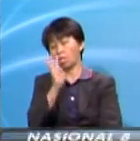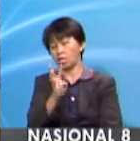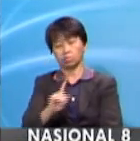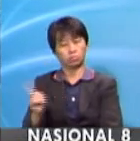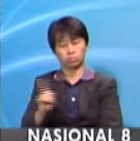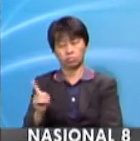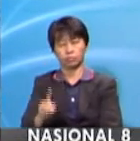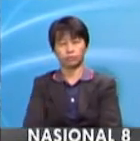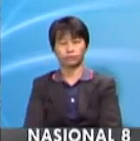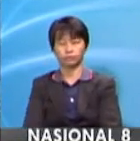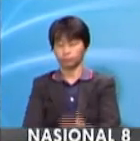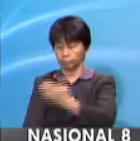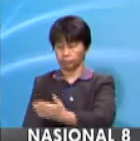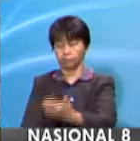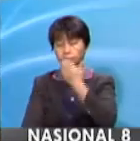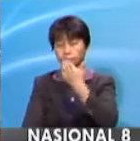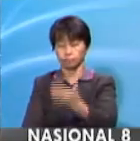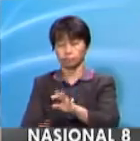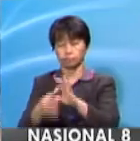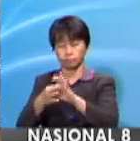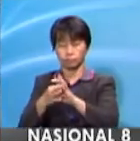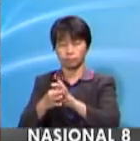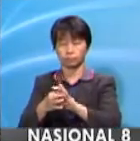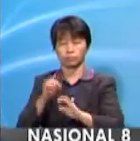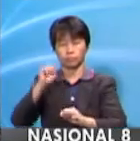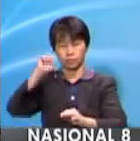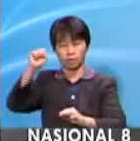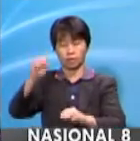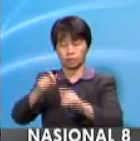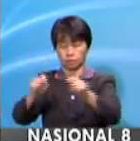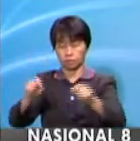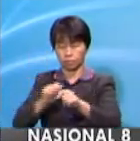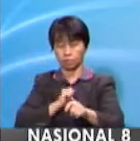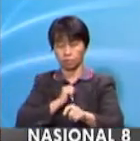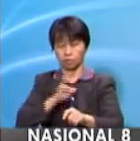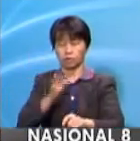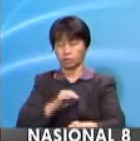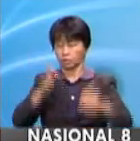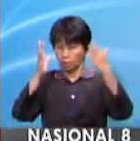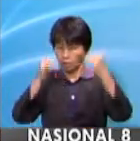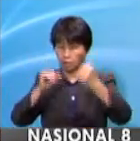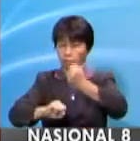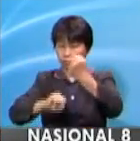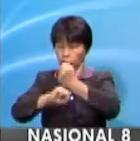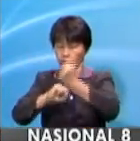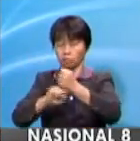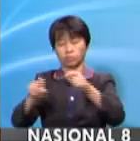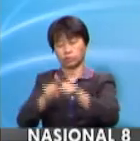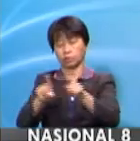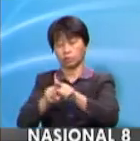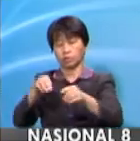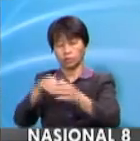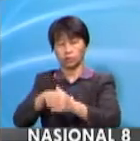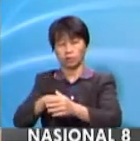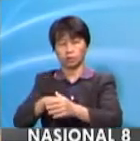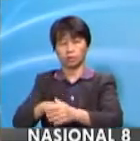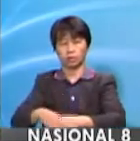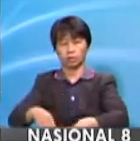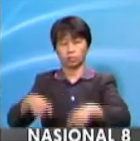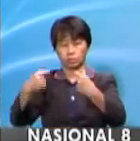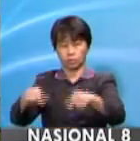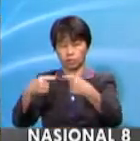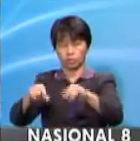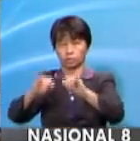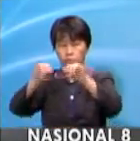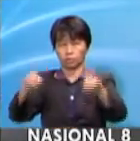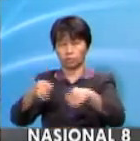beliau turut menghargai sokongan padu penyokong Sabah dalam perlawanan di tempat sendiri sebelum ini Dan berharap sokongan sama akan diberikan dalam perlawanan jumaat